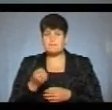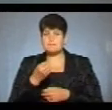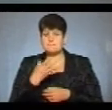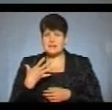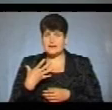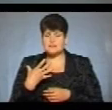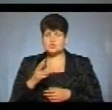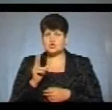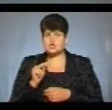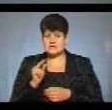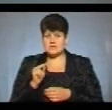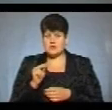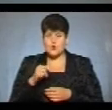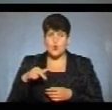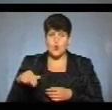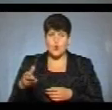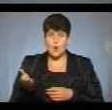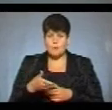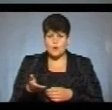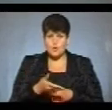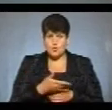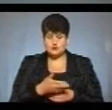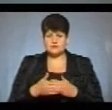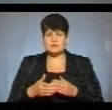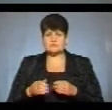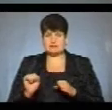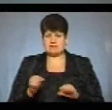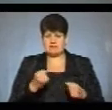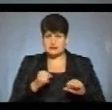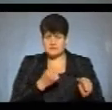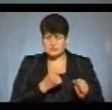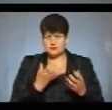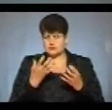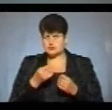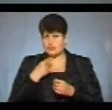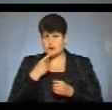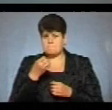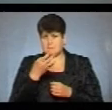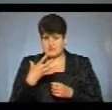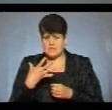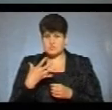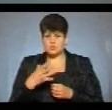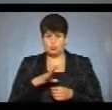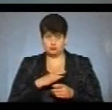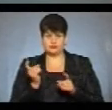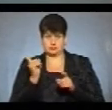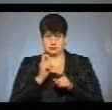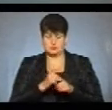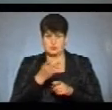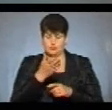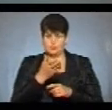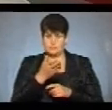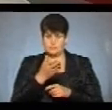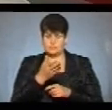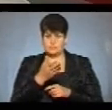15 числа обкошував двір прибиральник, і він ще каже, 15-го були замки. І він каже, що,